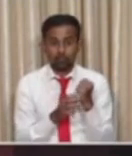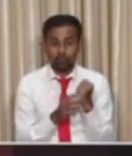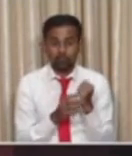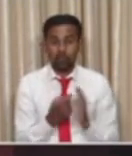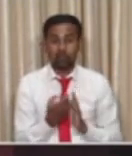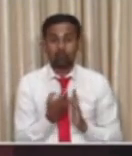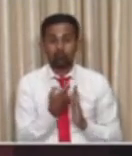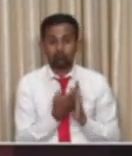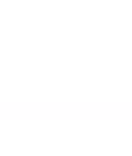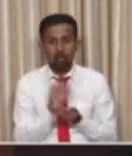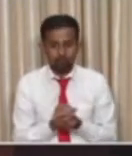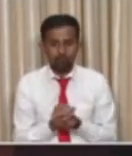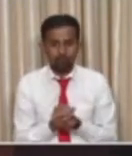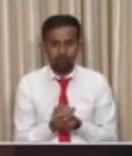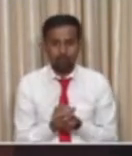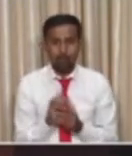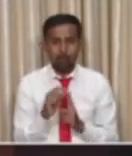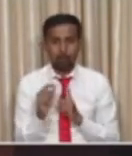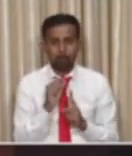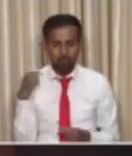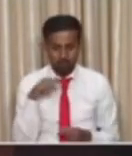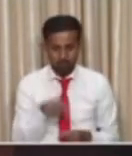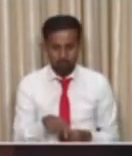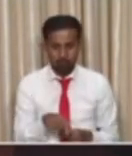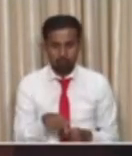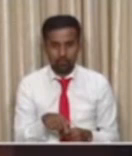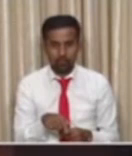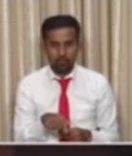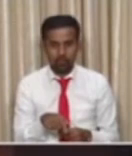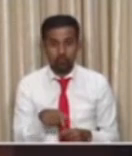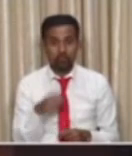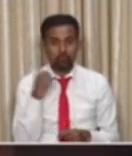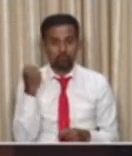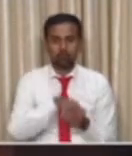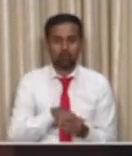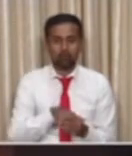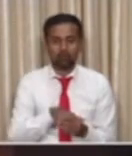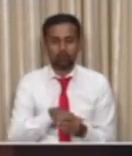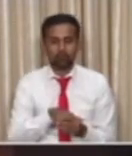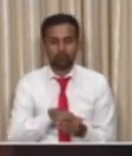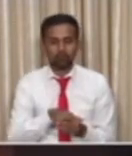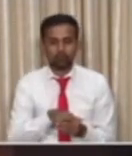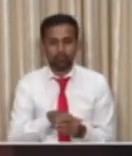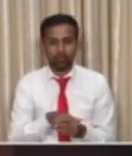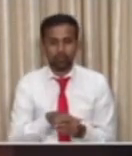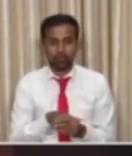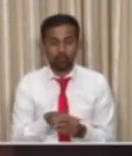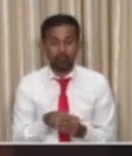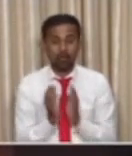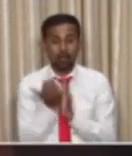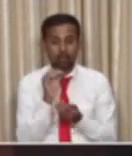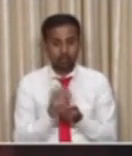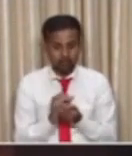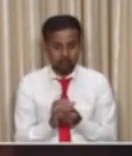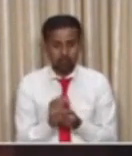பணத்தையாட்டத்தை எதுமாட்ட ஐத்திய தீனோ மே பார்லிமேந்தோட்ட அவில்ல மே சசிவாரவல்ட்ட சகபாகிவன் எஹம பிரதிபாதன திபியதி